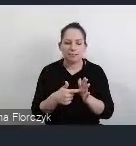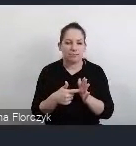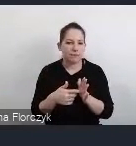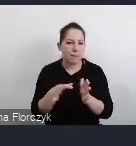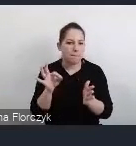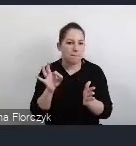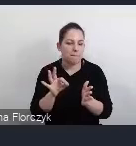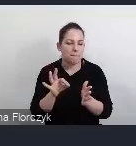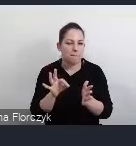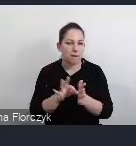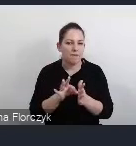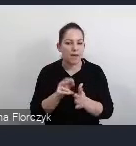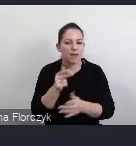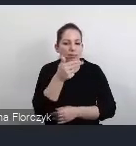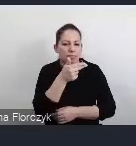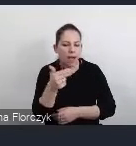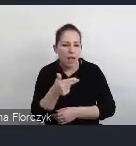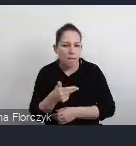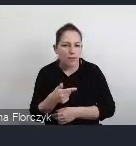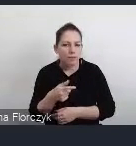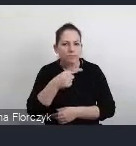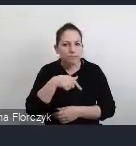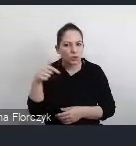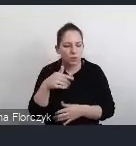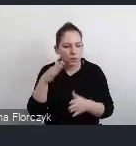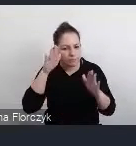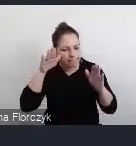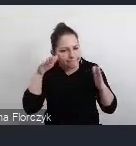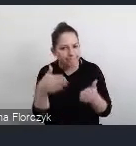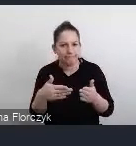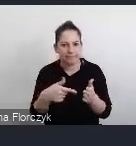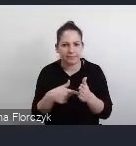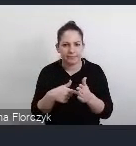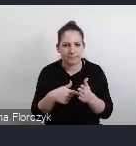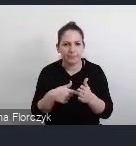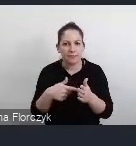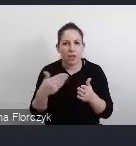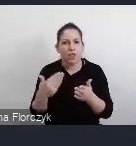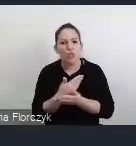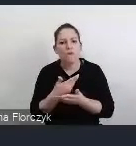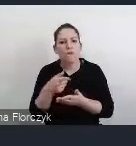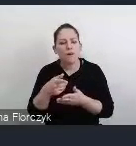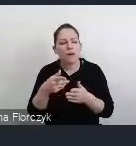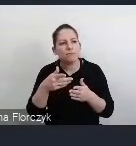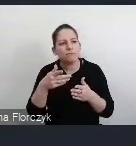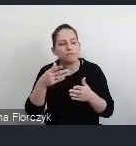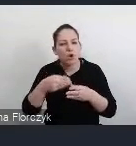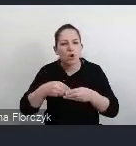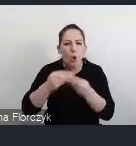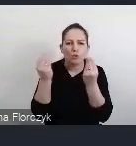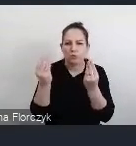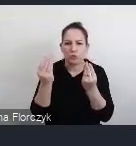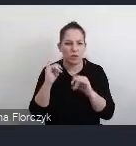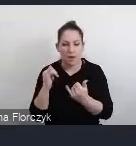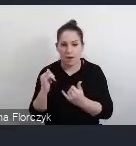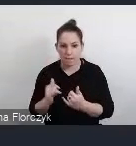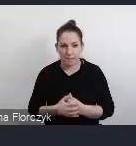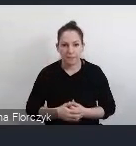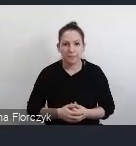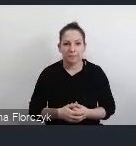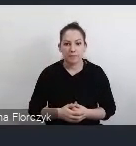o pewnych tematach, na które należy zwrócić uwagę właśnie przy nowej ścieżce rozwoju. To właśnie przy